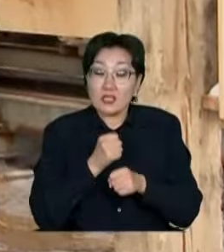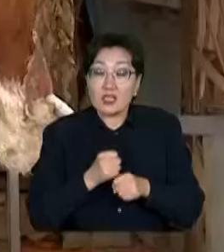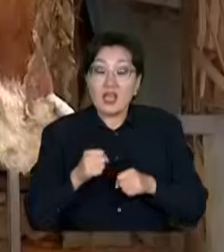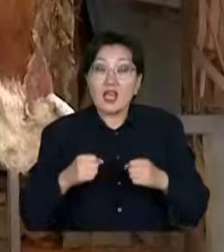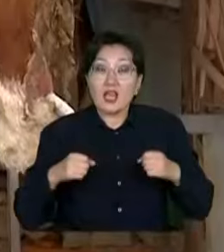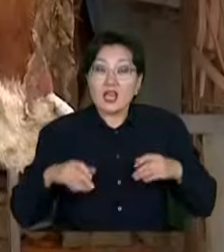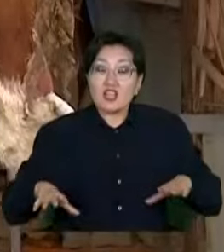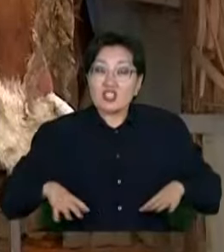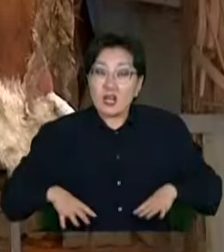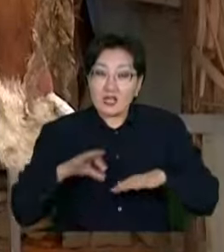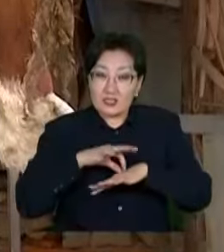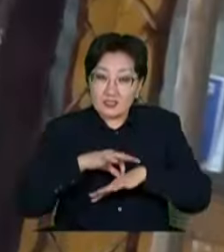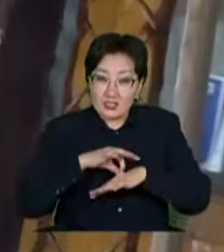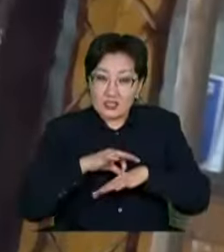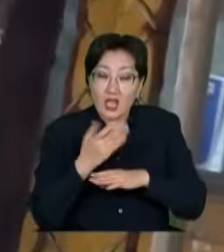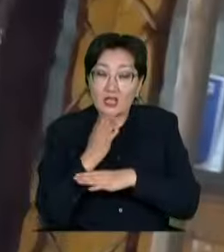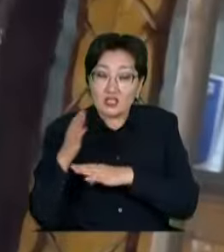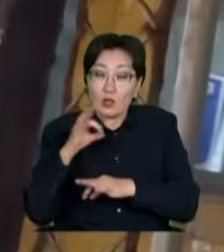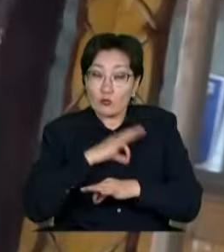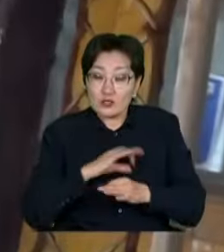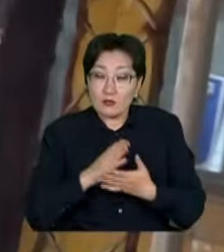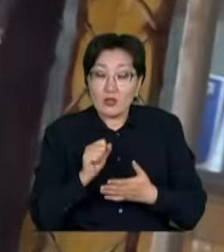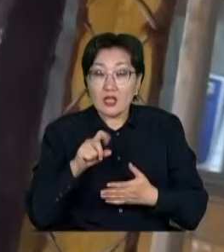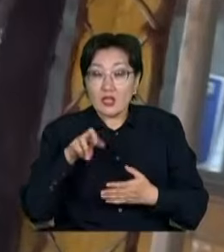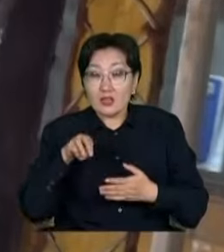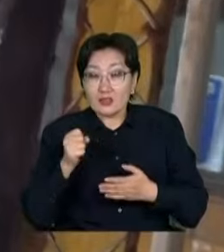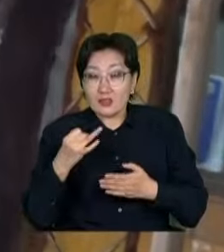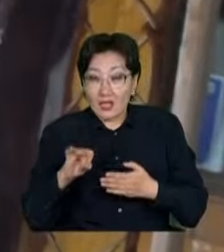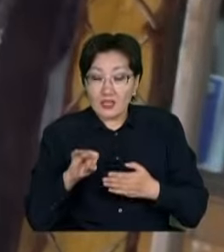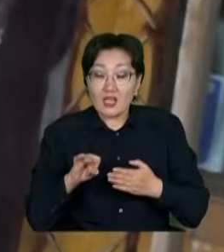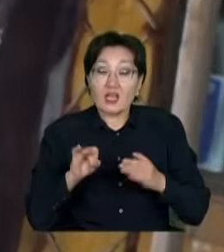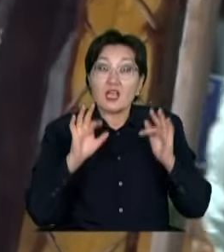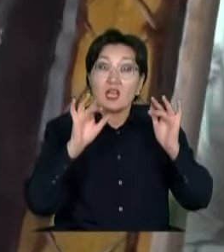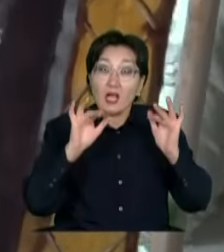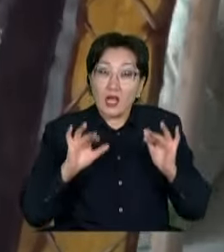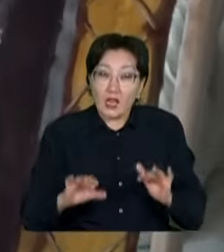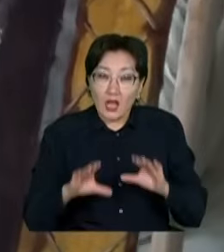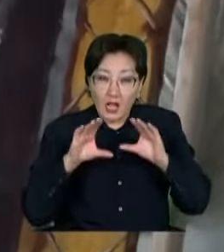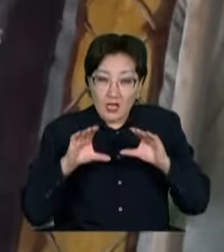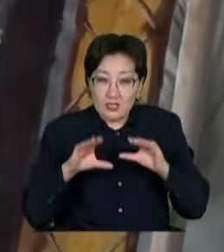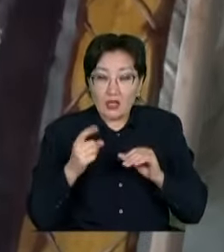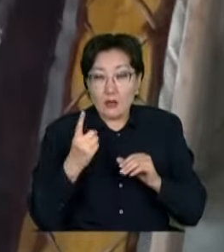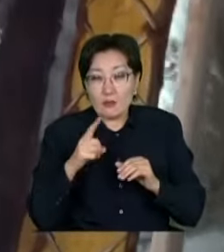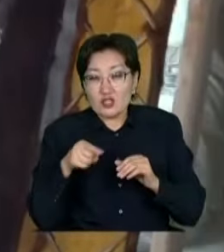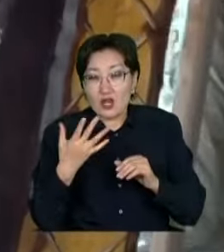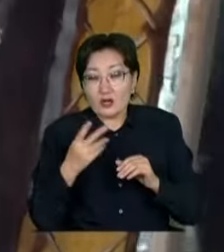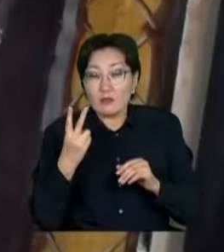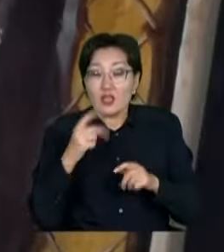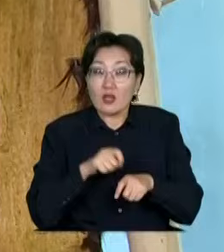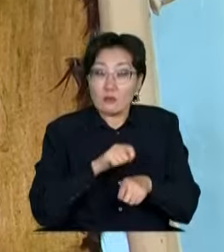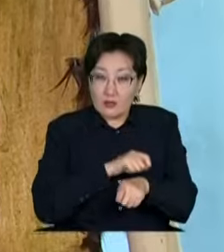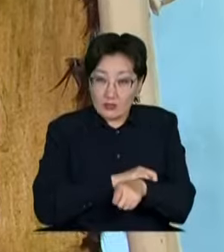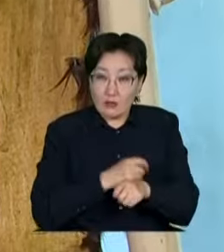мен самырсынды қайыңды қолданады. Алтайдың қары қалың болады, 1,5 метр, 2 метр болады. Осын көлік жүре алмай, сол кезде